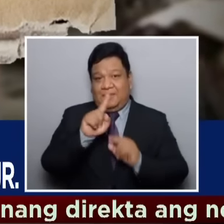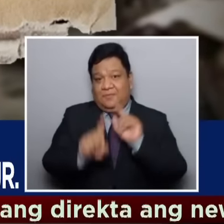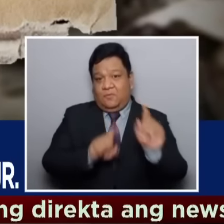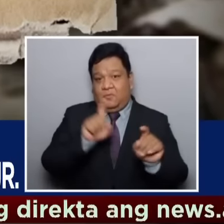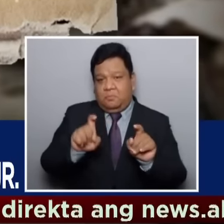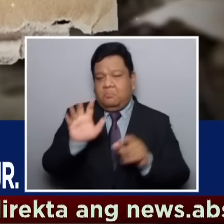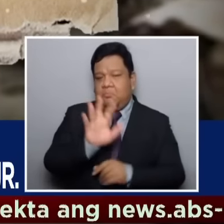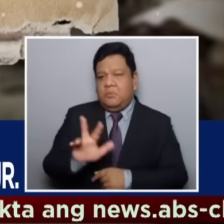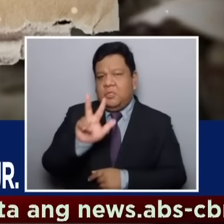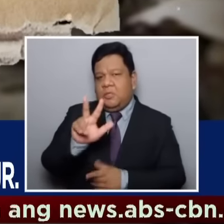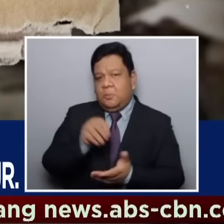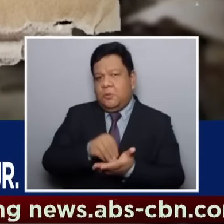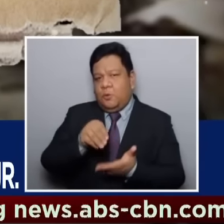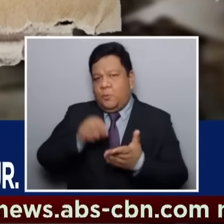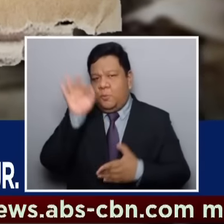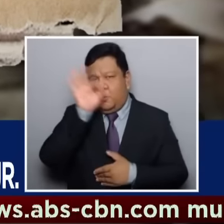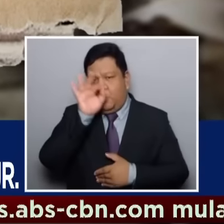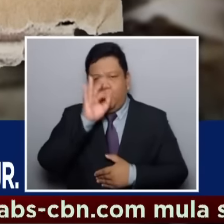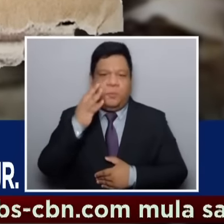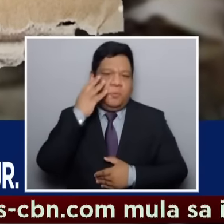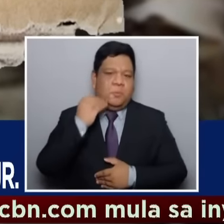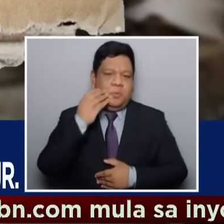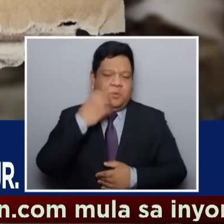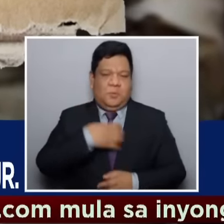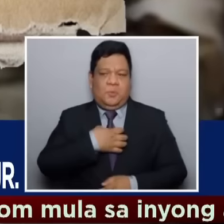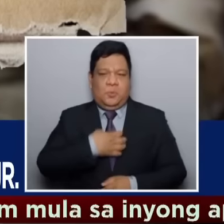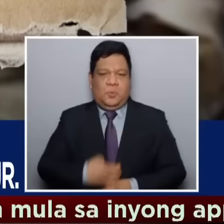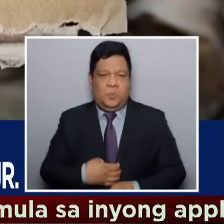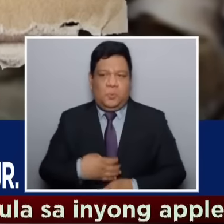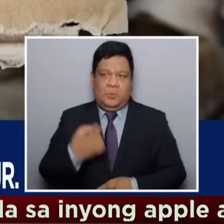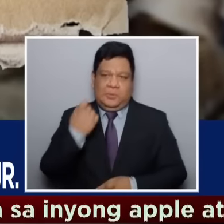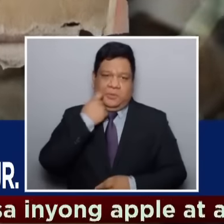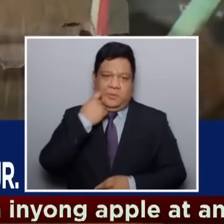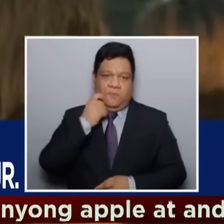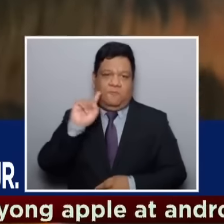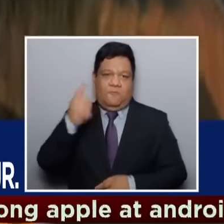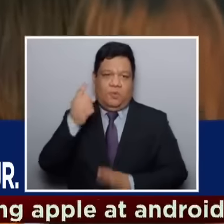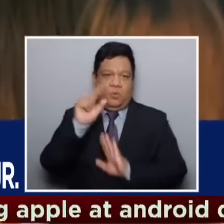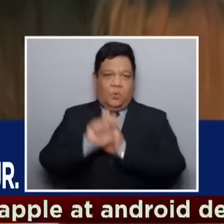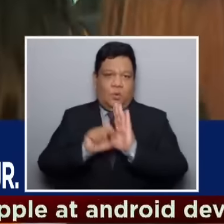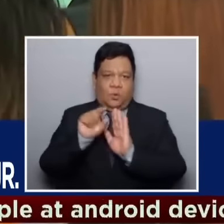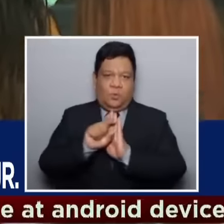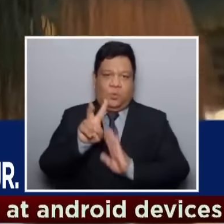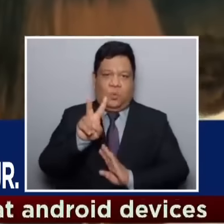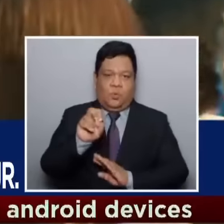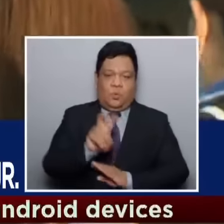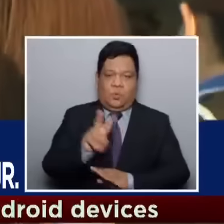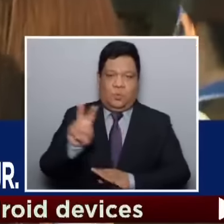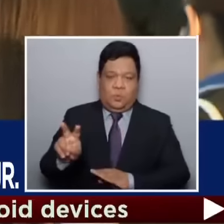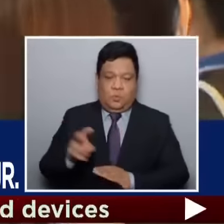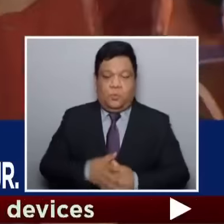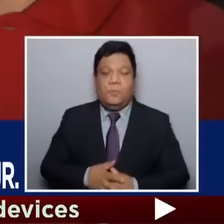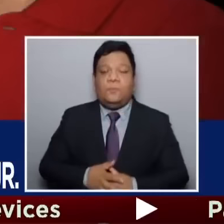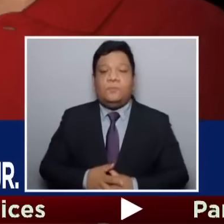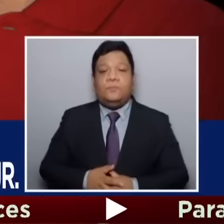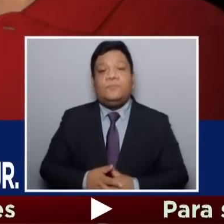ang nagsabing nakaranas sila ng gutom sa unang 3 buwan ng 2022. Sa survey naman ng Pulse Asia nitong